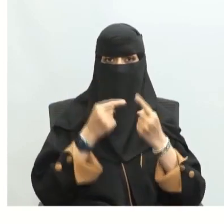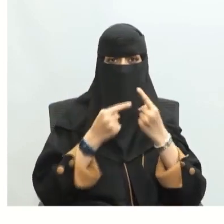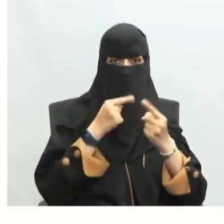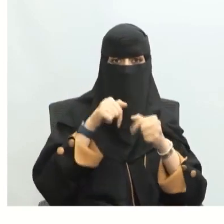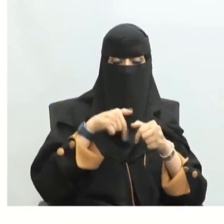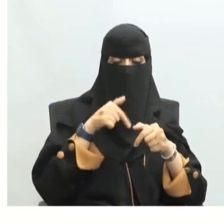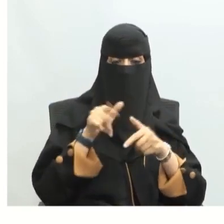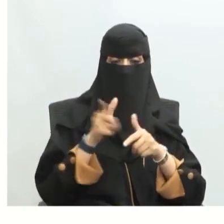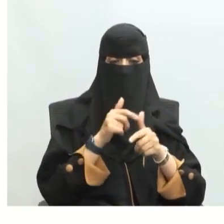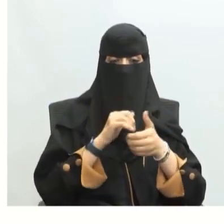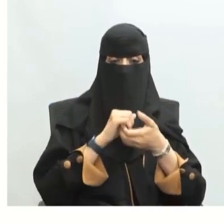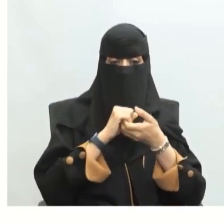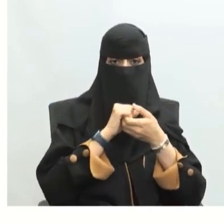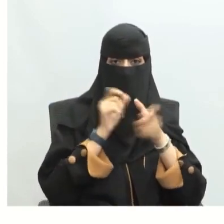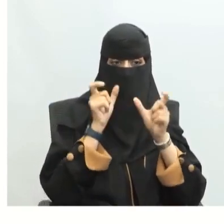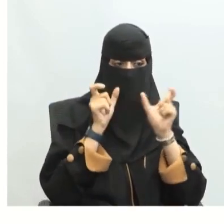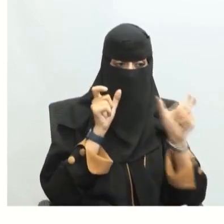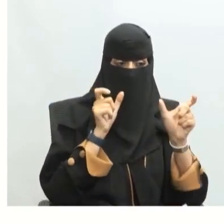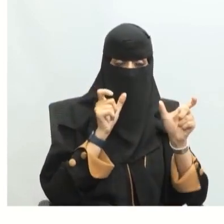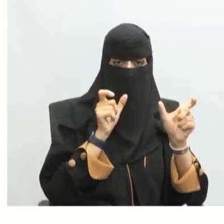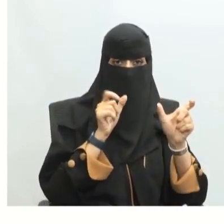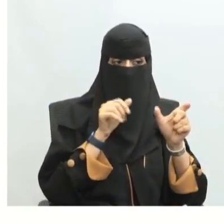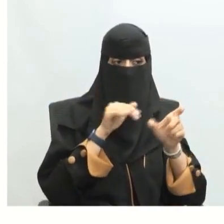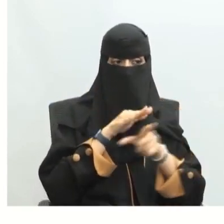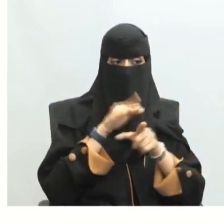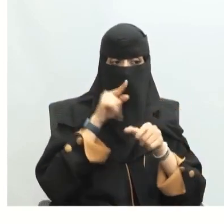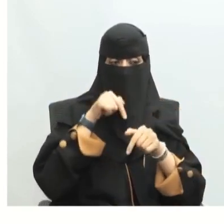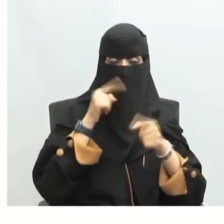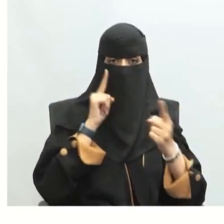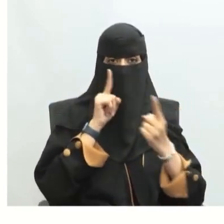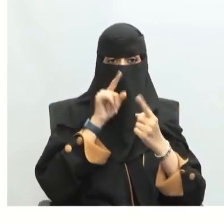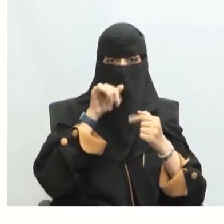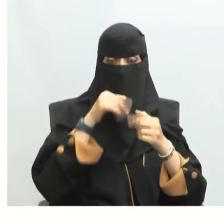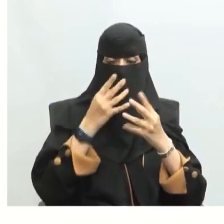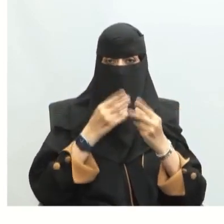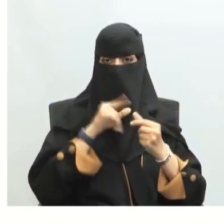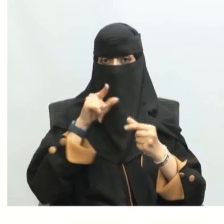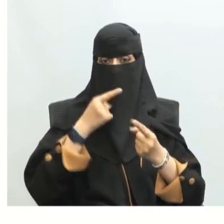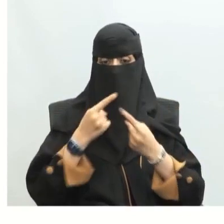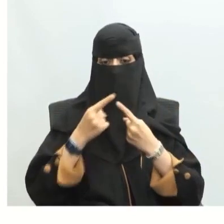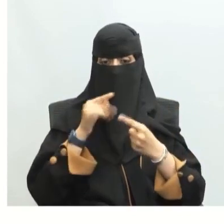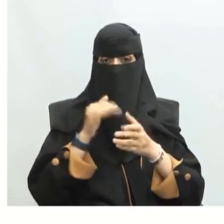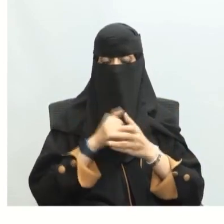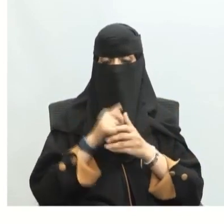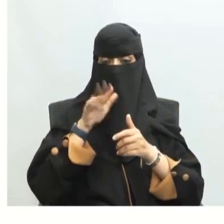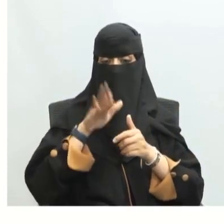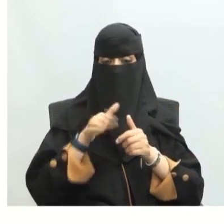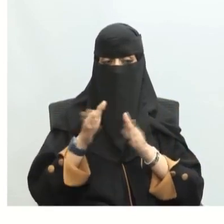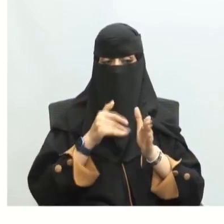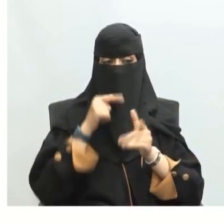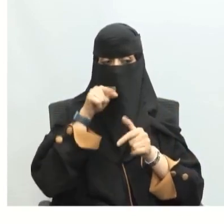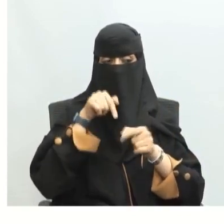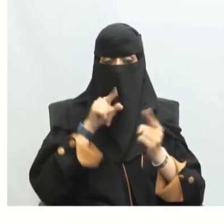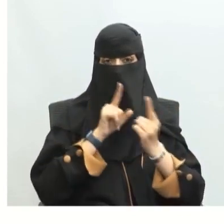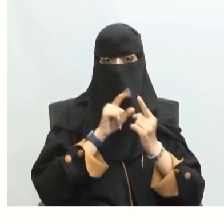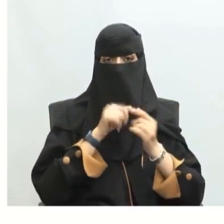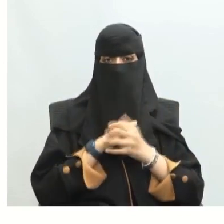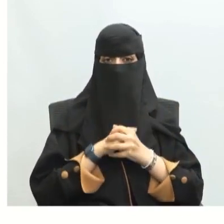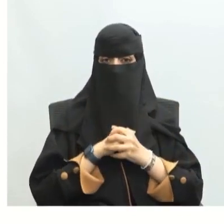قد تطرح في هذه اللقاءات وتكون مناسبه للنقاش في هذه